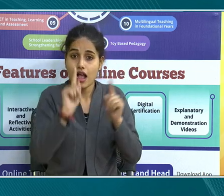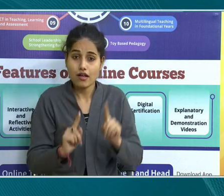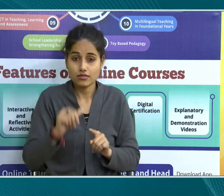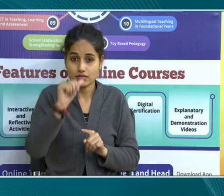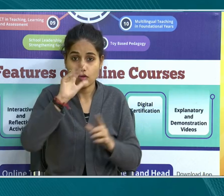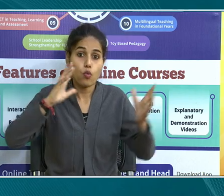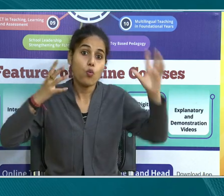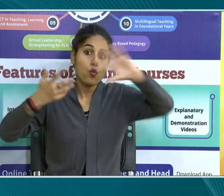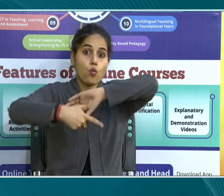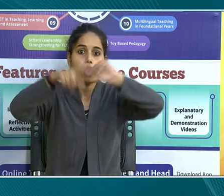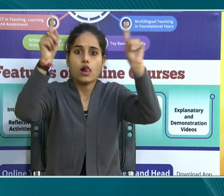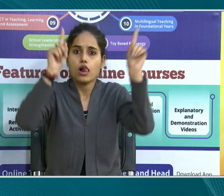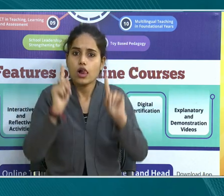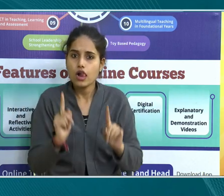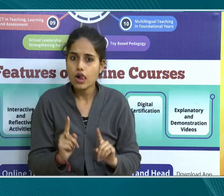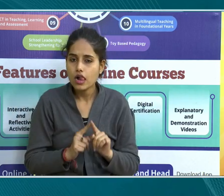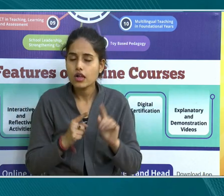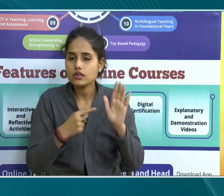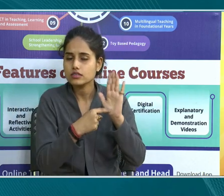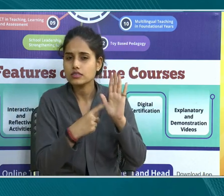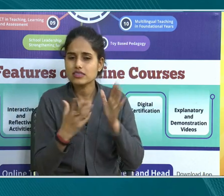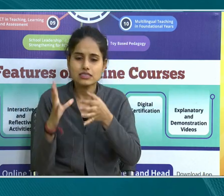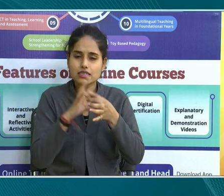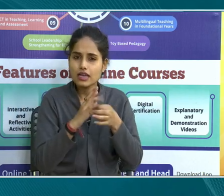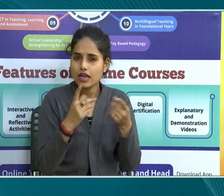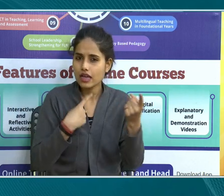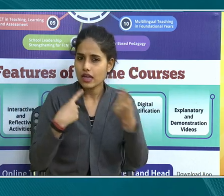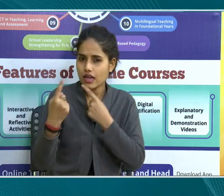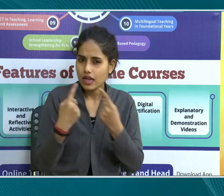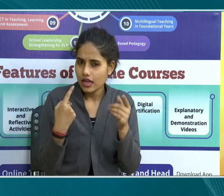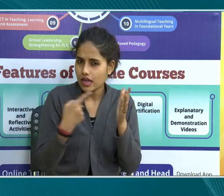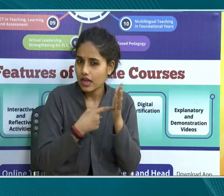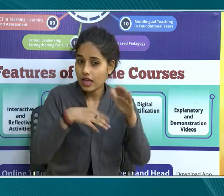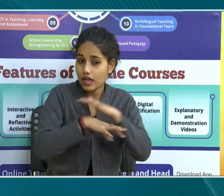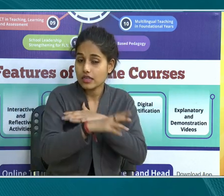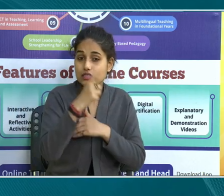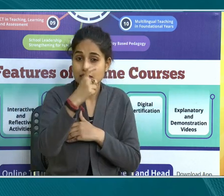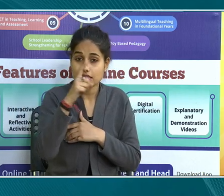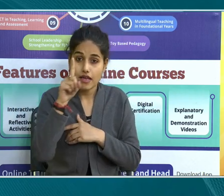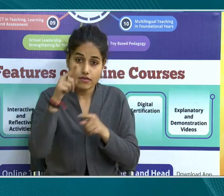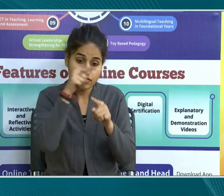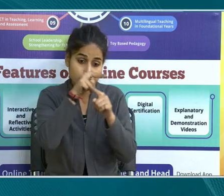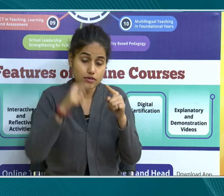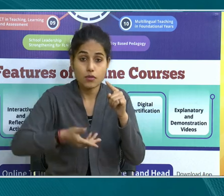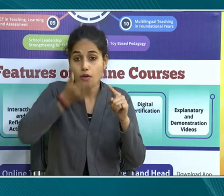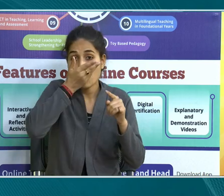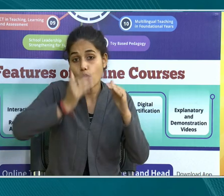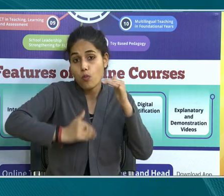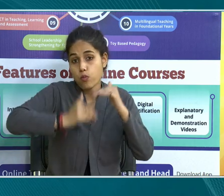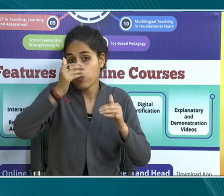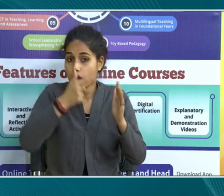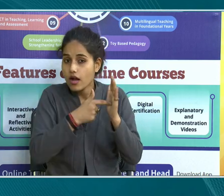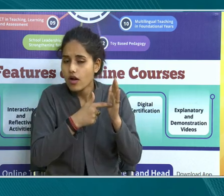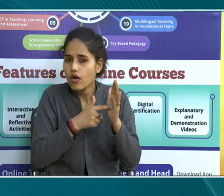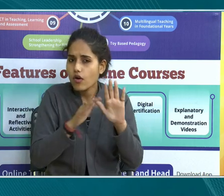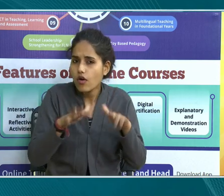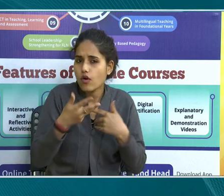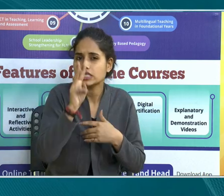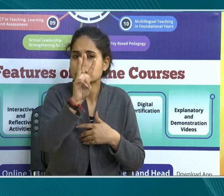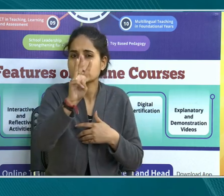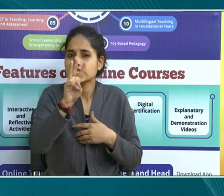वर्ल्ड मैप की बात हम करें तो इसमें से जैसे 71% आपने कहा पानी है और 39